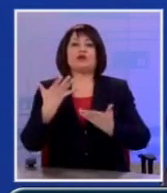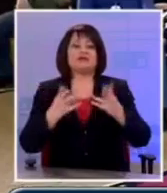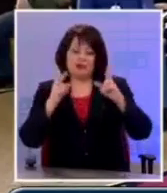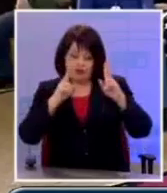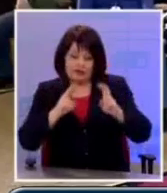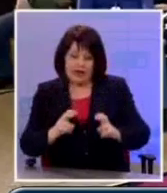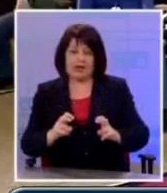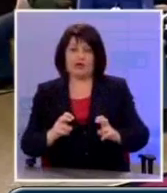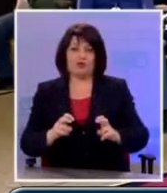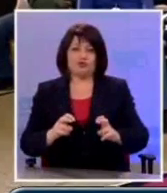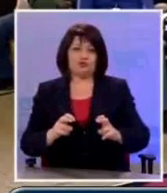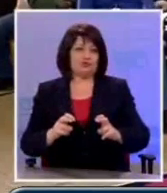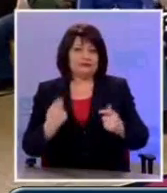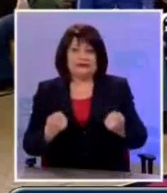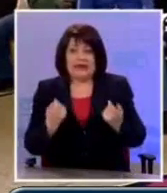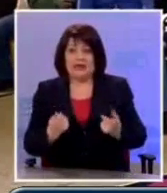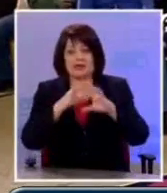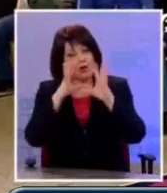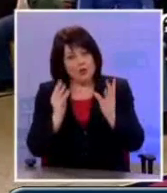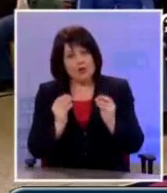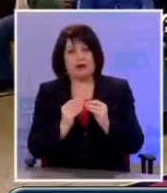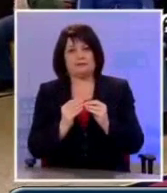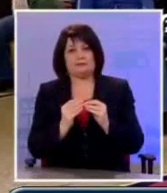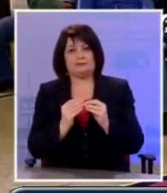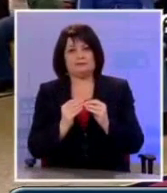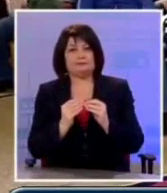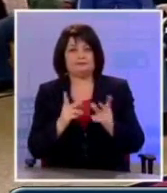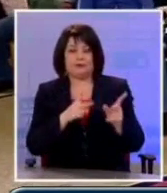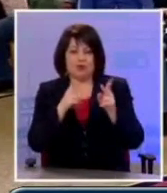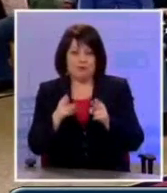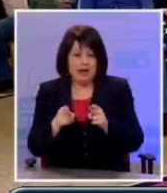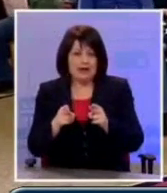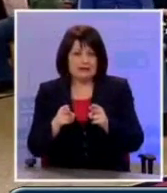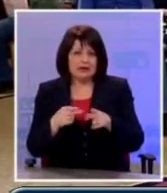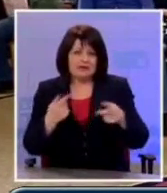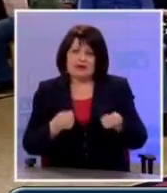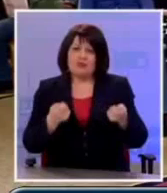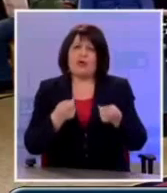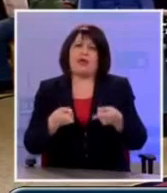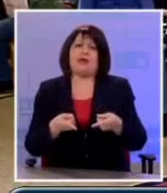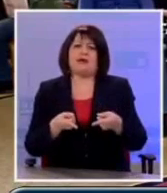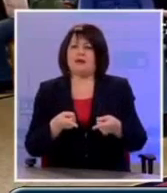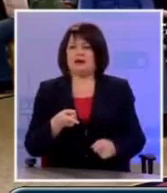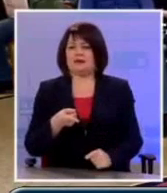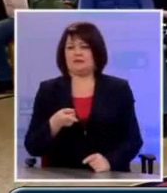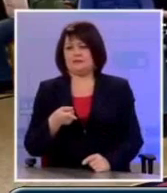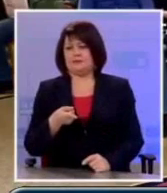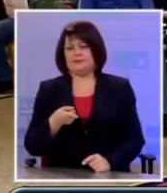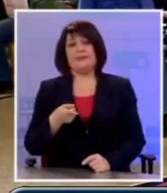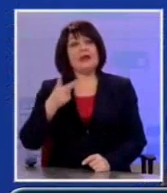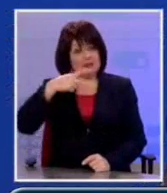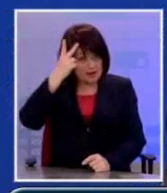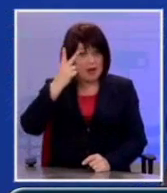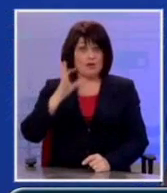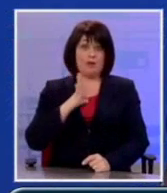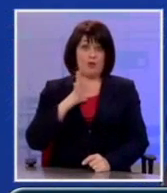ελέγχου και κομμάτι εκείνων των στοιχείων και γεγονότων που έχει δικαίωμα ο πολίτης,